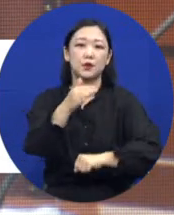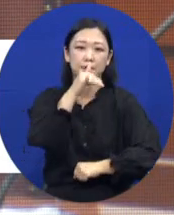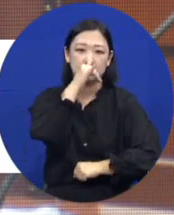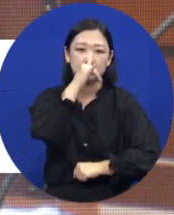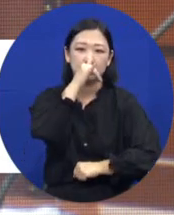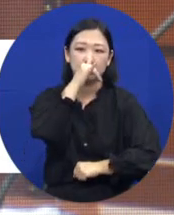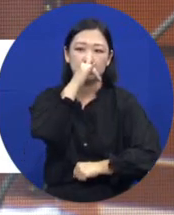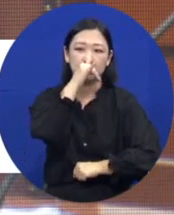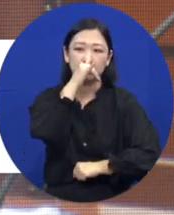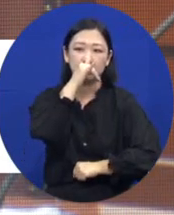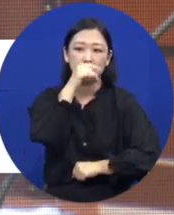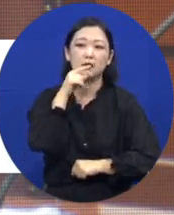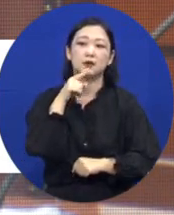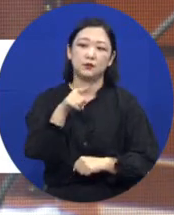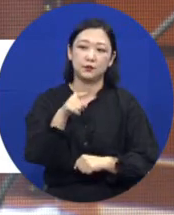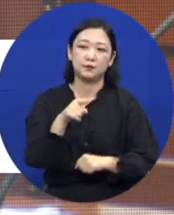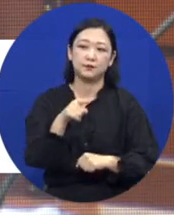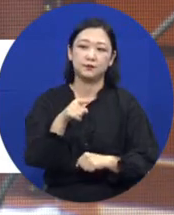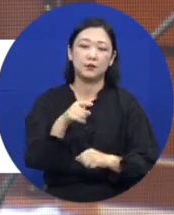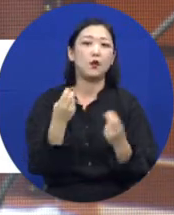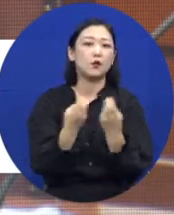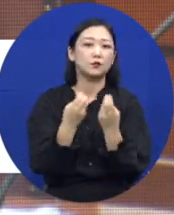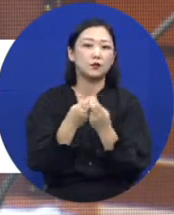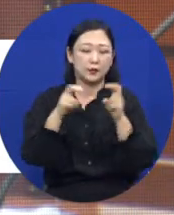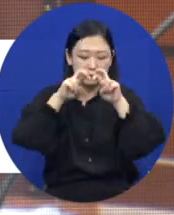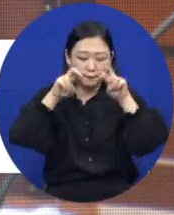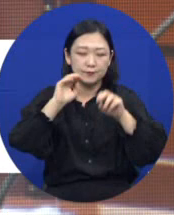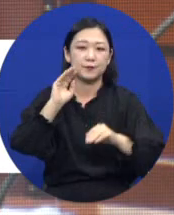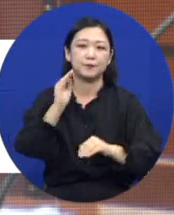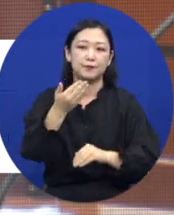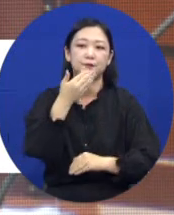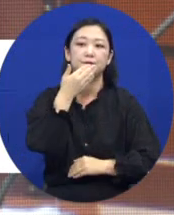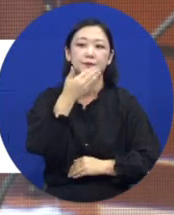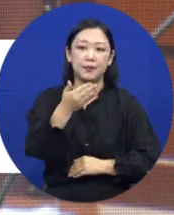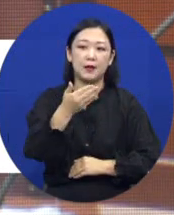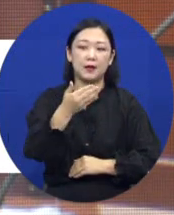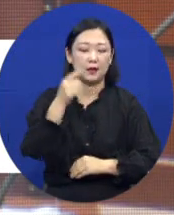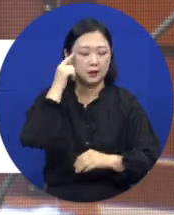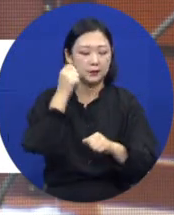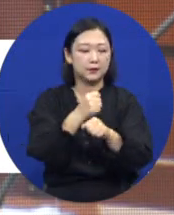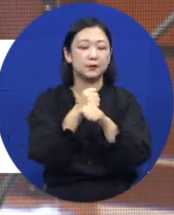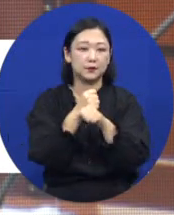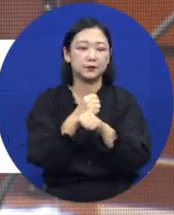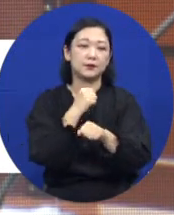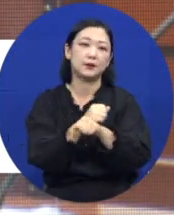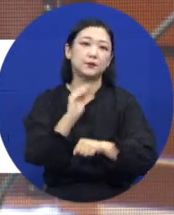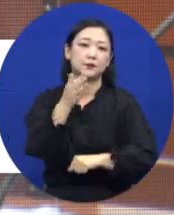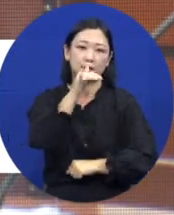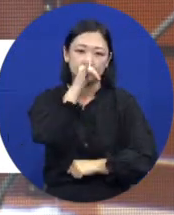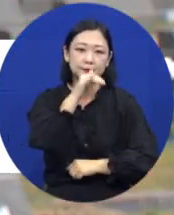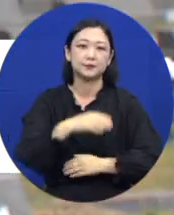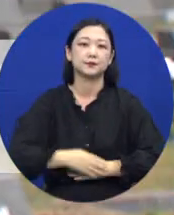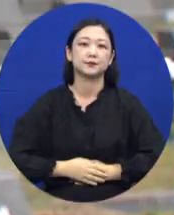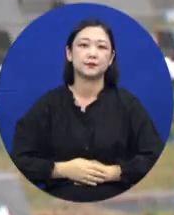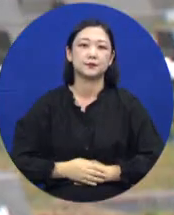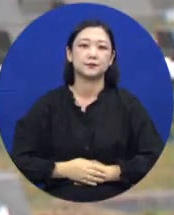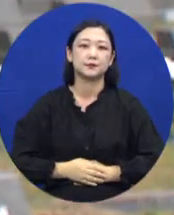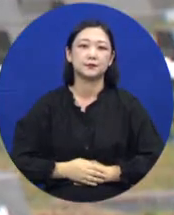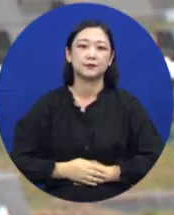그런 케이스들이 어떻게 튀면 됐을 수치로 은비 업도 화교 되어 있습니다